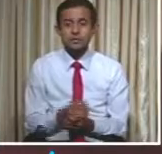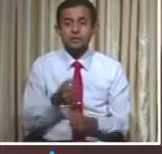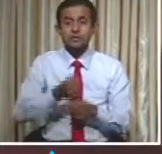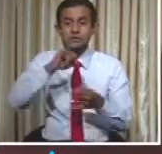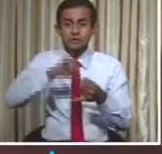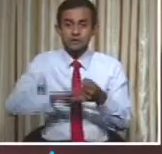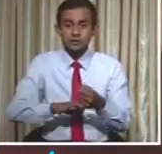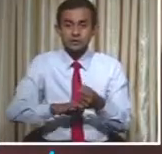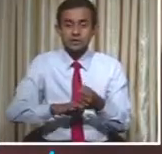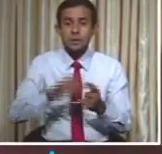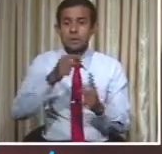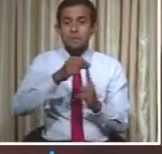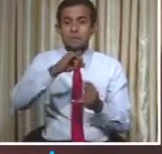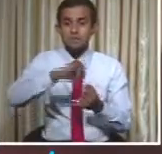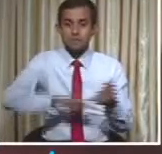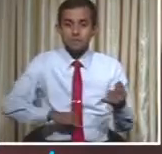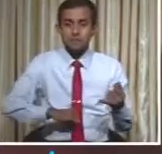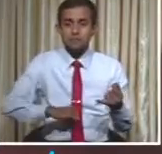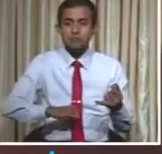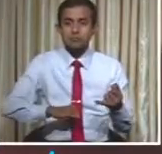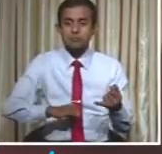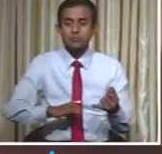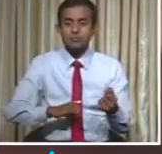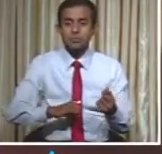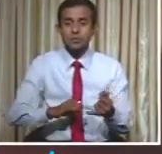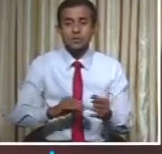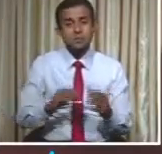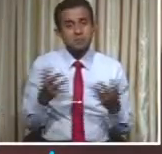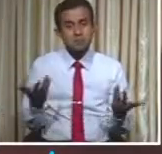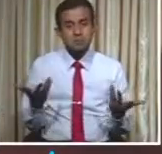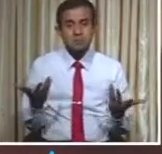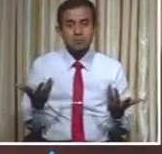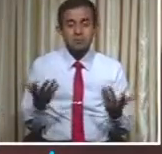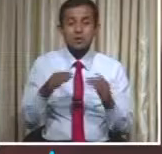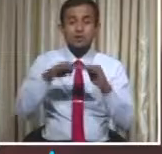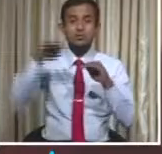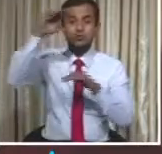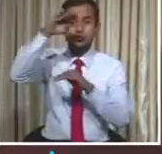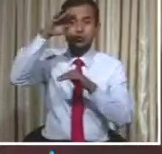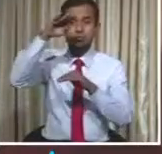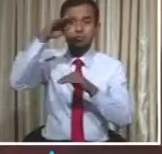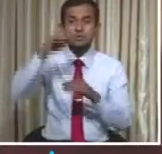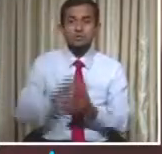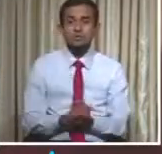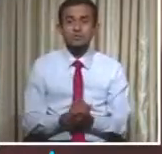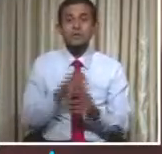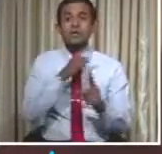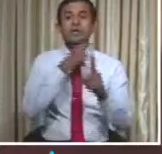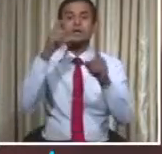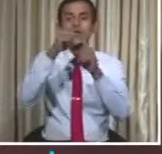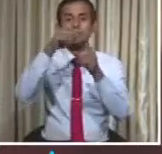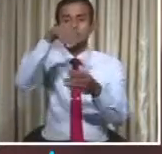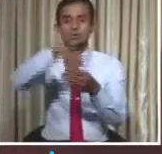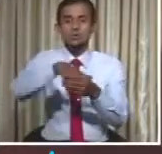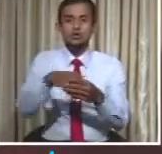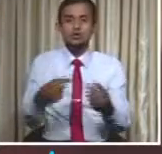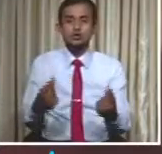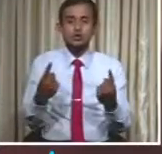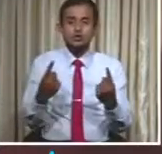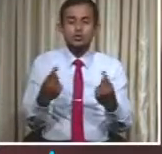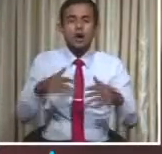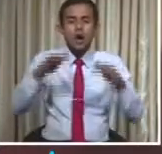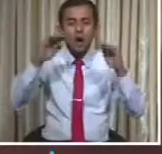ග්‍රාමලධාරී වසම සහ ප්‍රාදේශීය ලේකම් කොට්ටාසය හැබැයි එහෙම බැරි නම් උඩත් පිරිසෙන් දිස්ත්‍රික්කයක් තුලට අවශ්‍ය